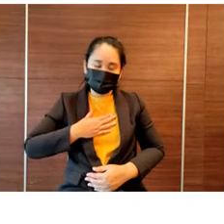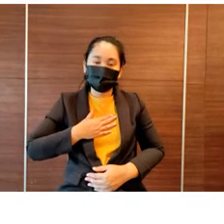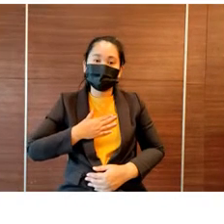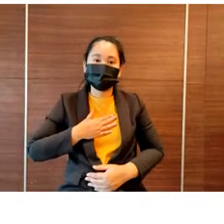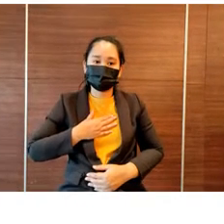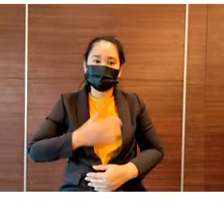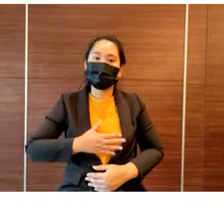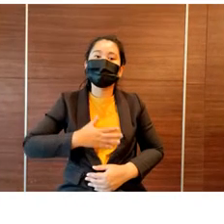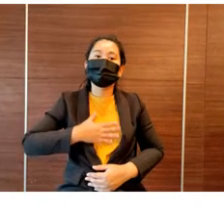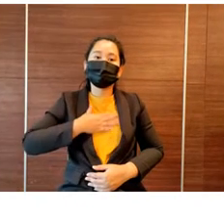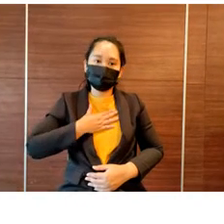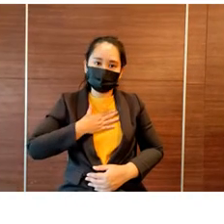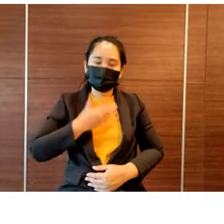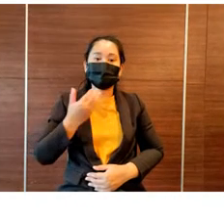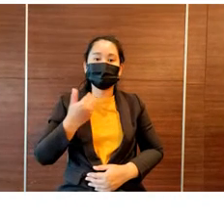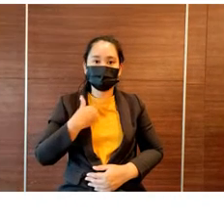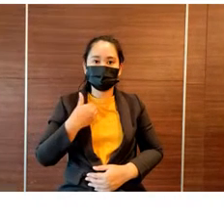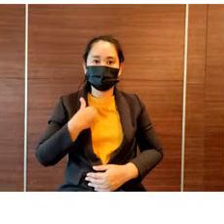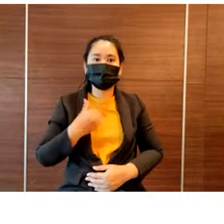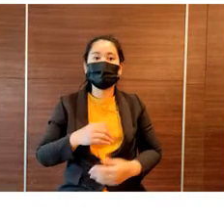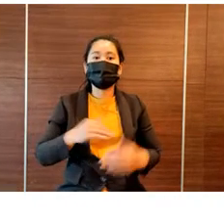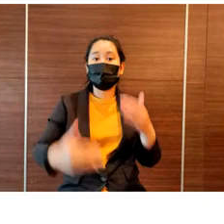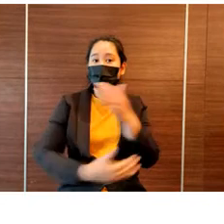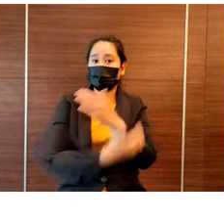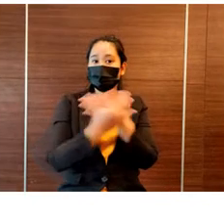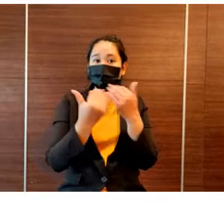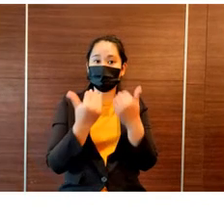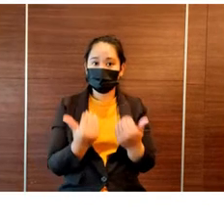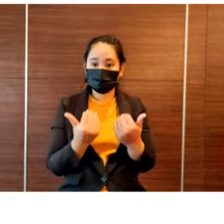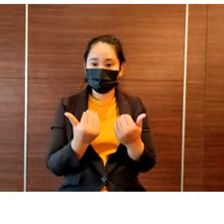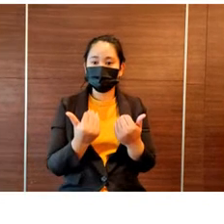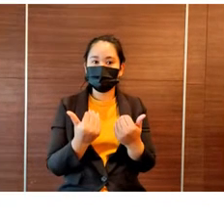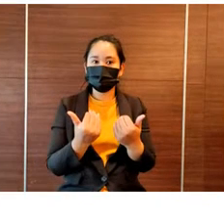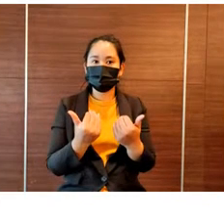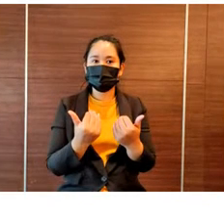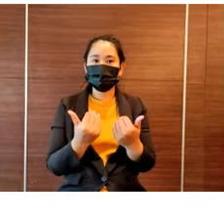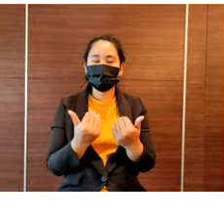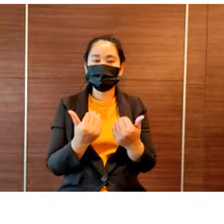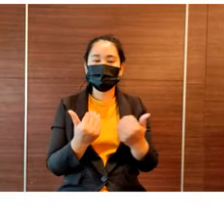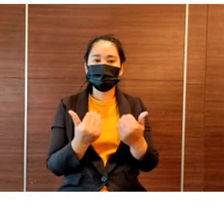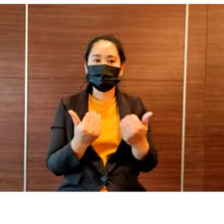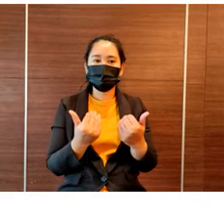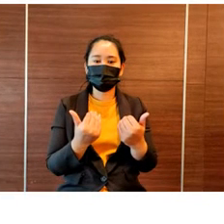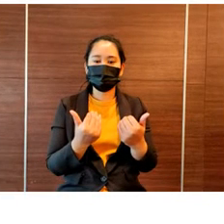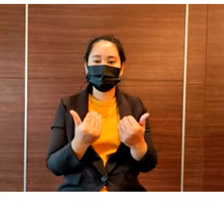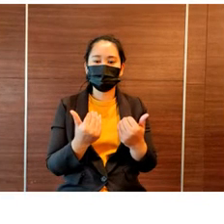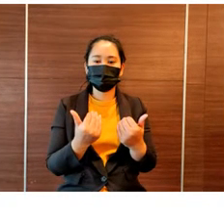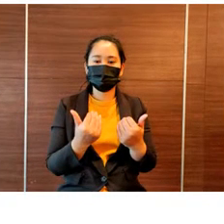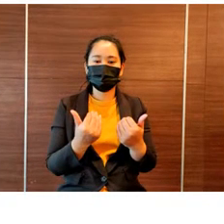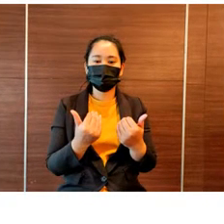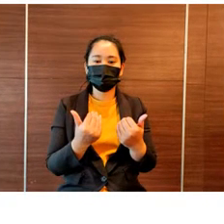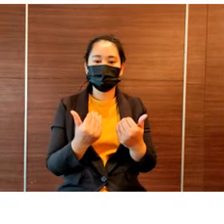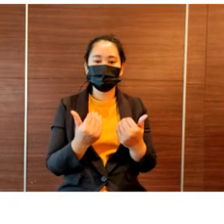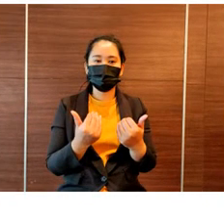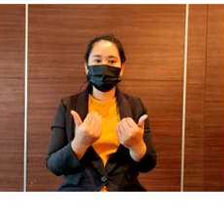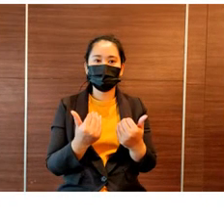ที่ได้มีโอกาสในการร่วมงานเสวนา